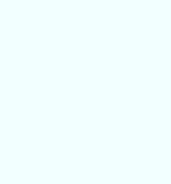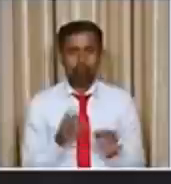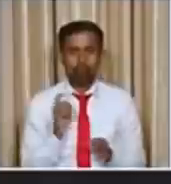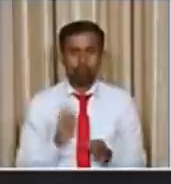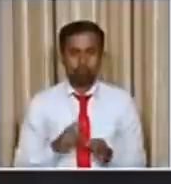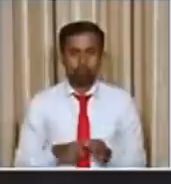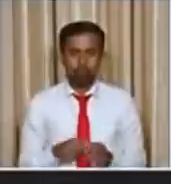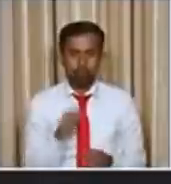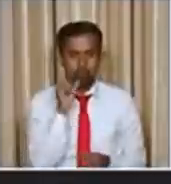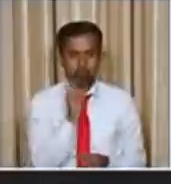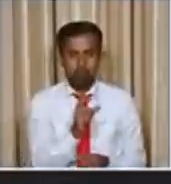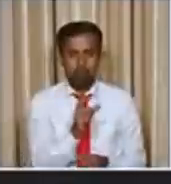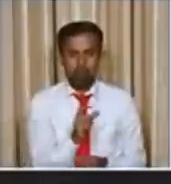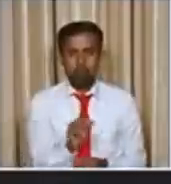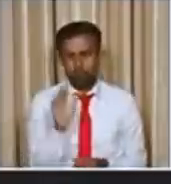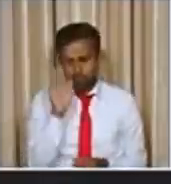இல்ல.